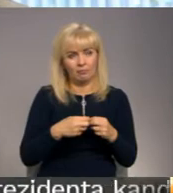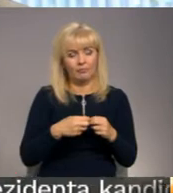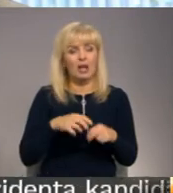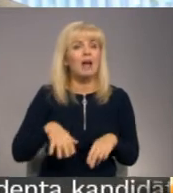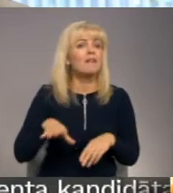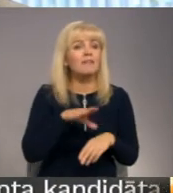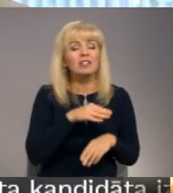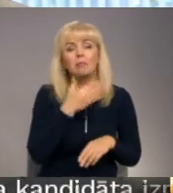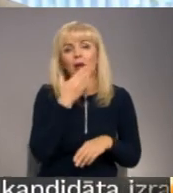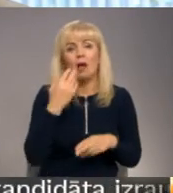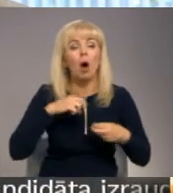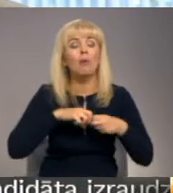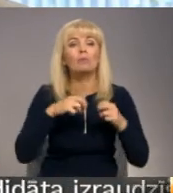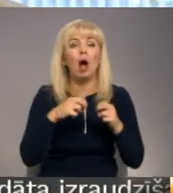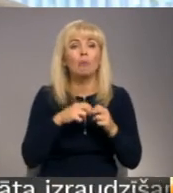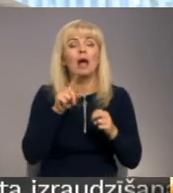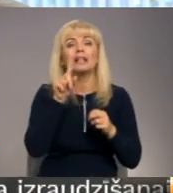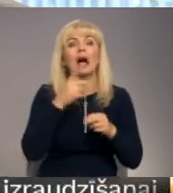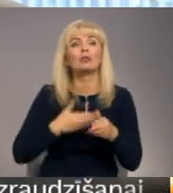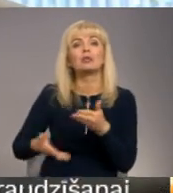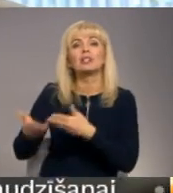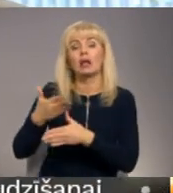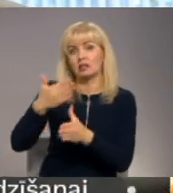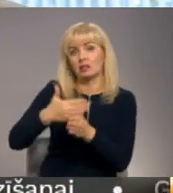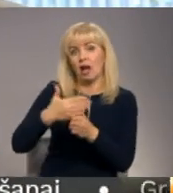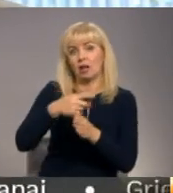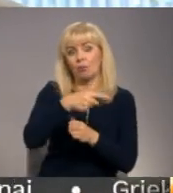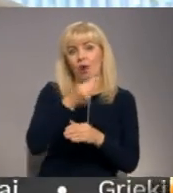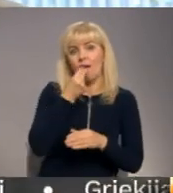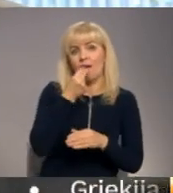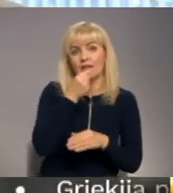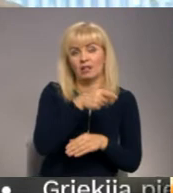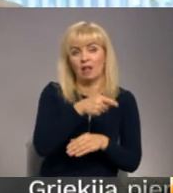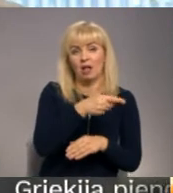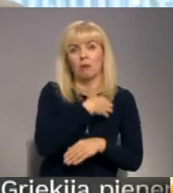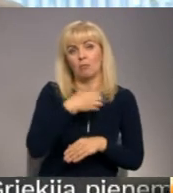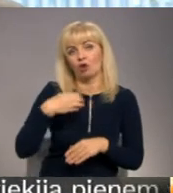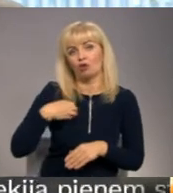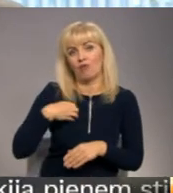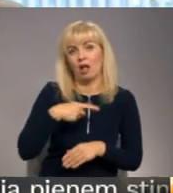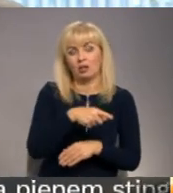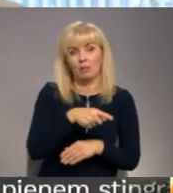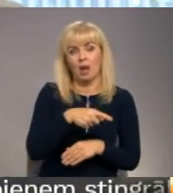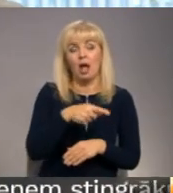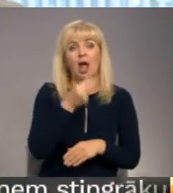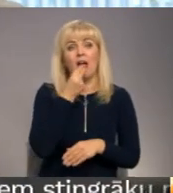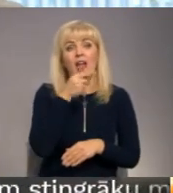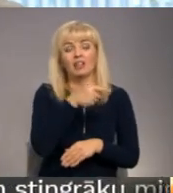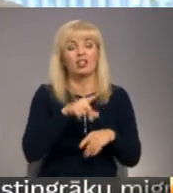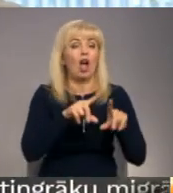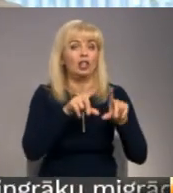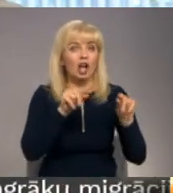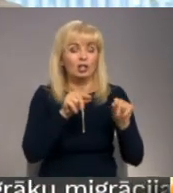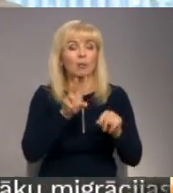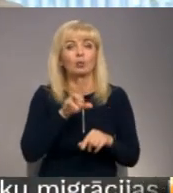Viņa vispār nav problēma. Tā ir sadarbība starp ēdinātāju, pašvaldību, ēdināšanas iestādēm